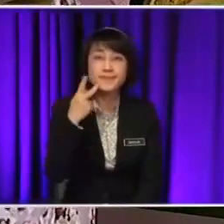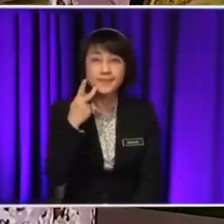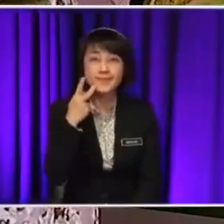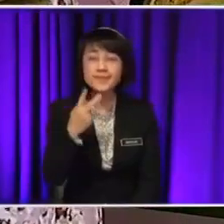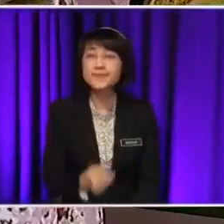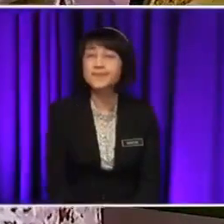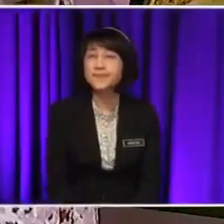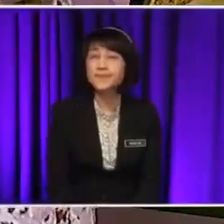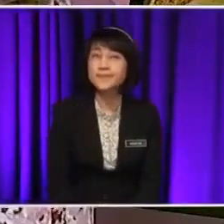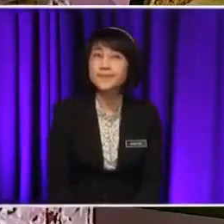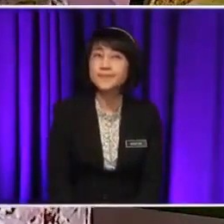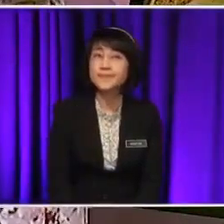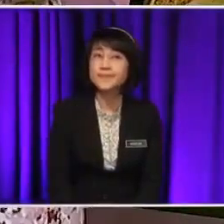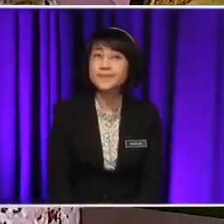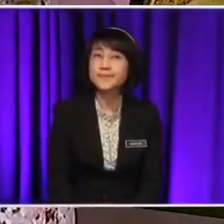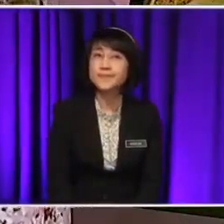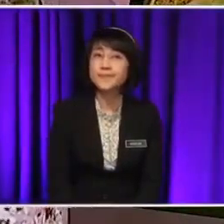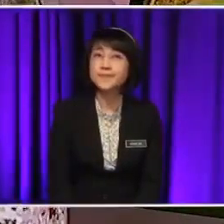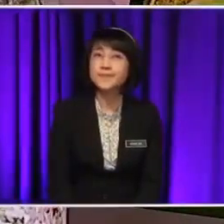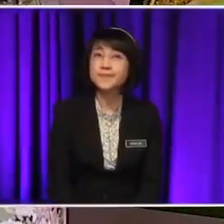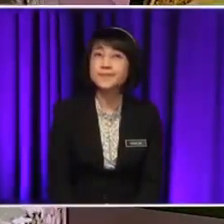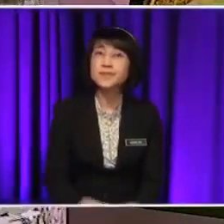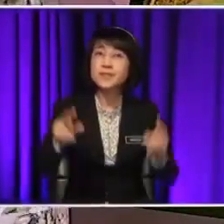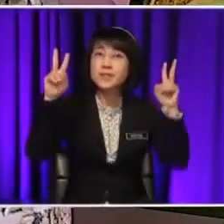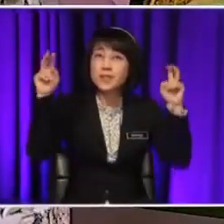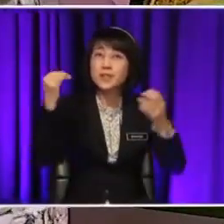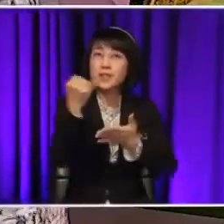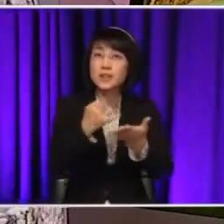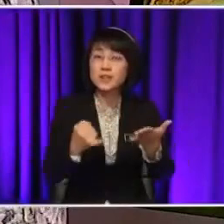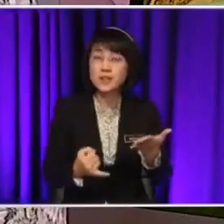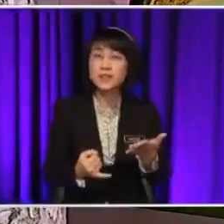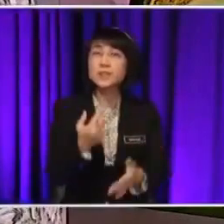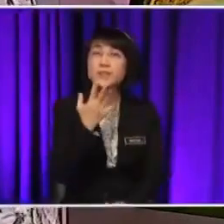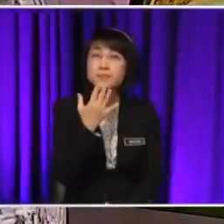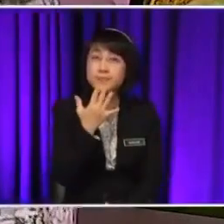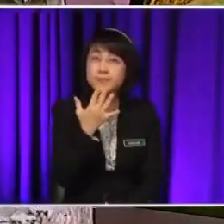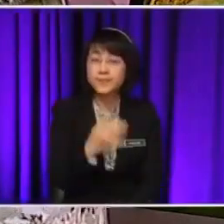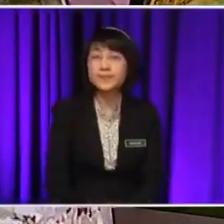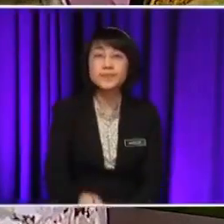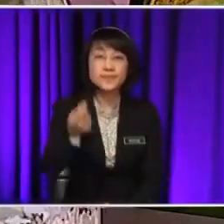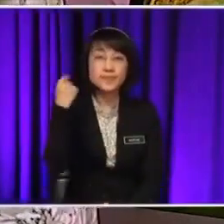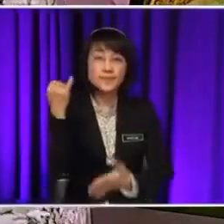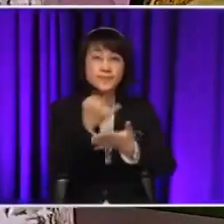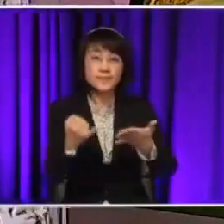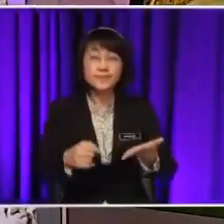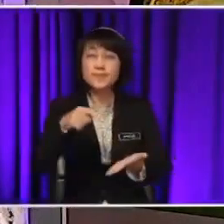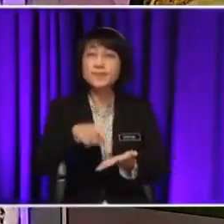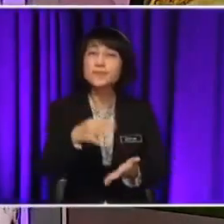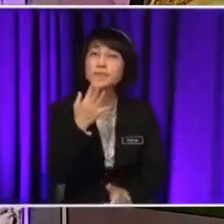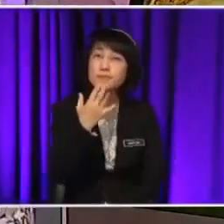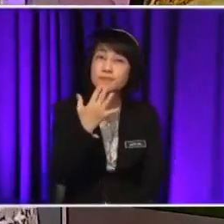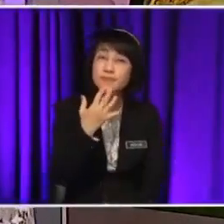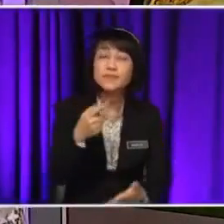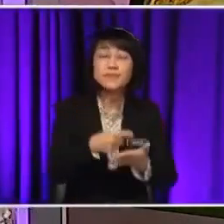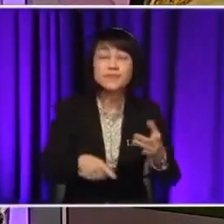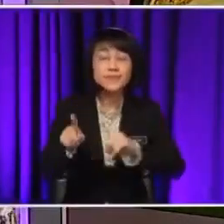lagi pembelajaran kita hari ini untuk tajuk aliran seni catan. Tadi lukisan. Ini catan. Okey, apa beza antara lukisan